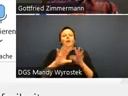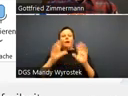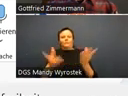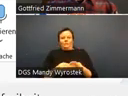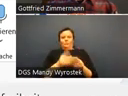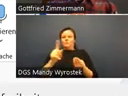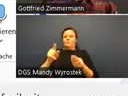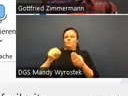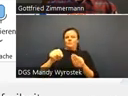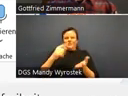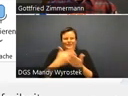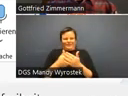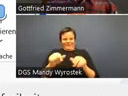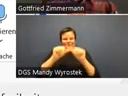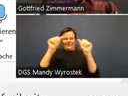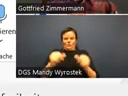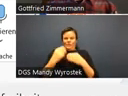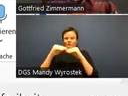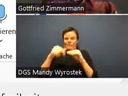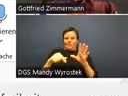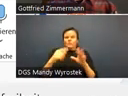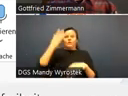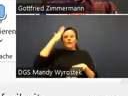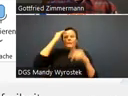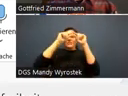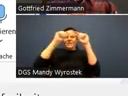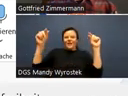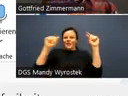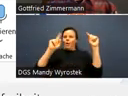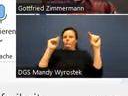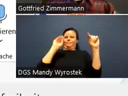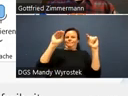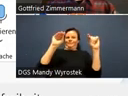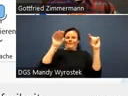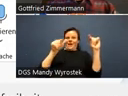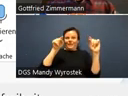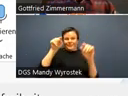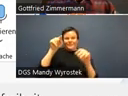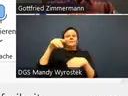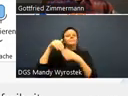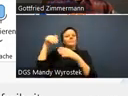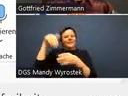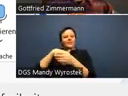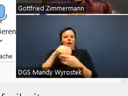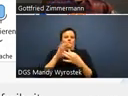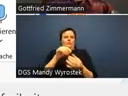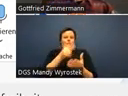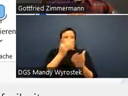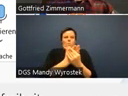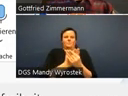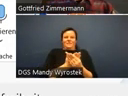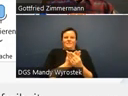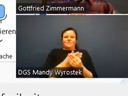Fußnoten oder Endnoten. Ich versuche mal hier zum Beispiel bei Skripte könnte ich sagen, das bedarf vielleicht